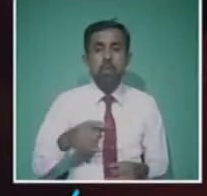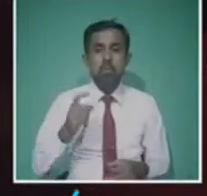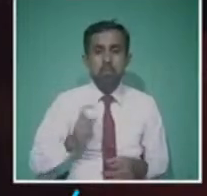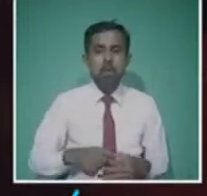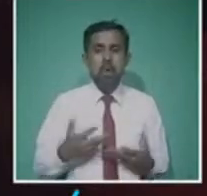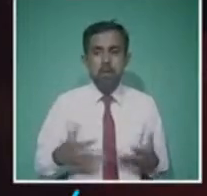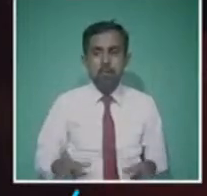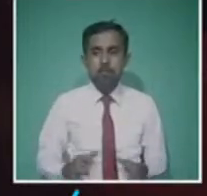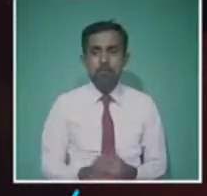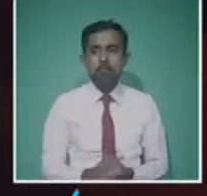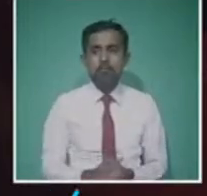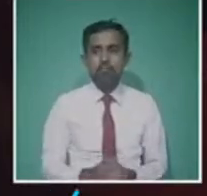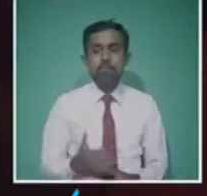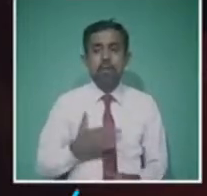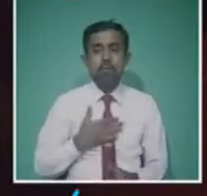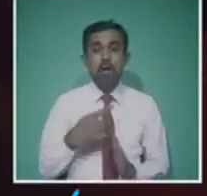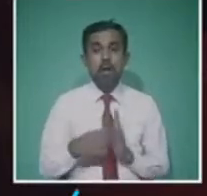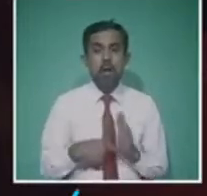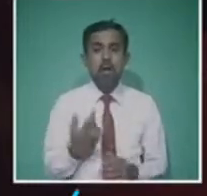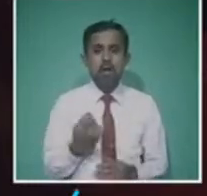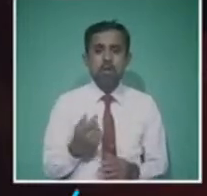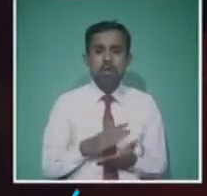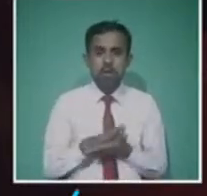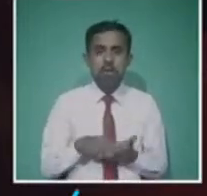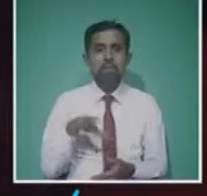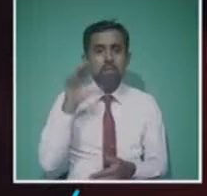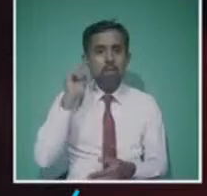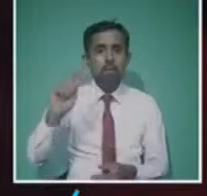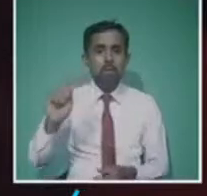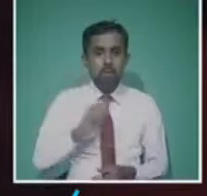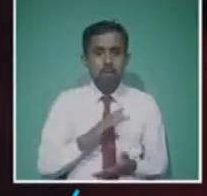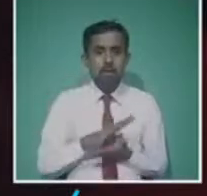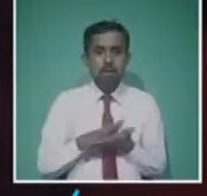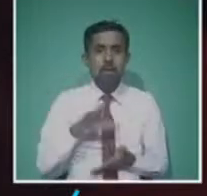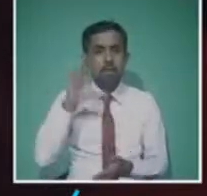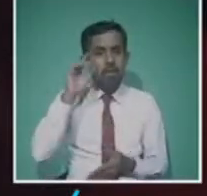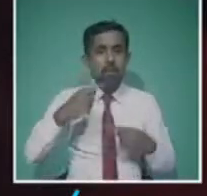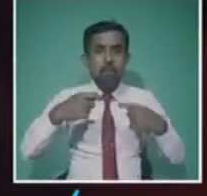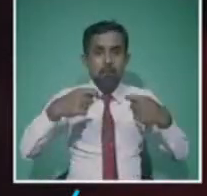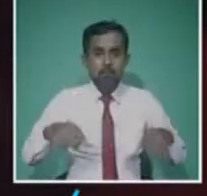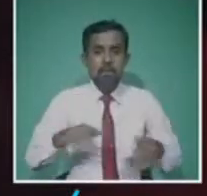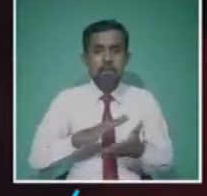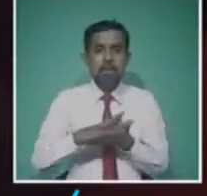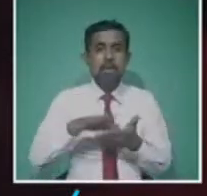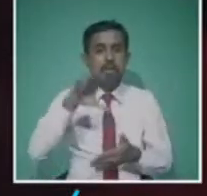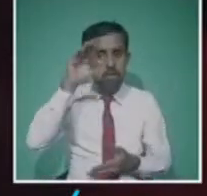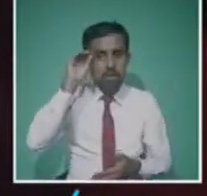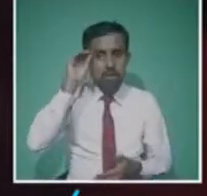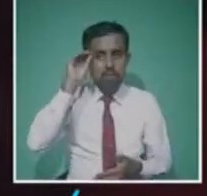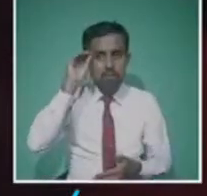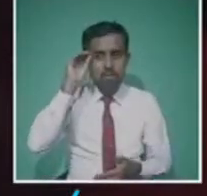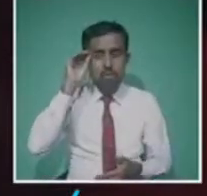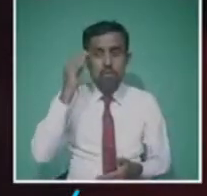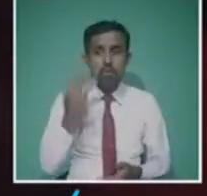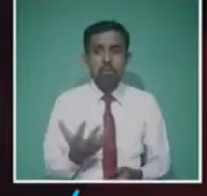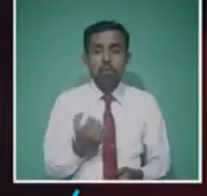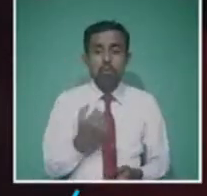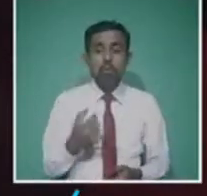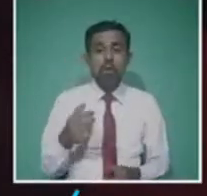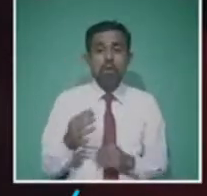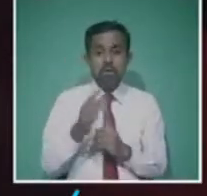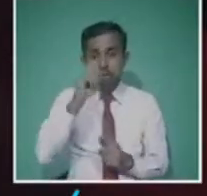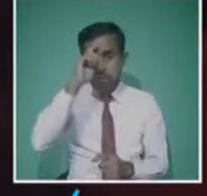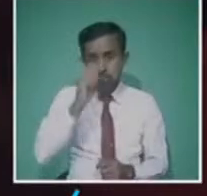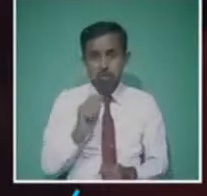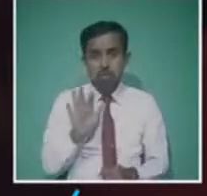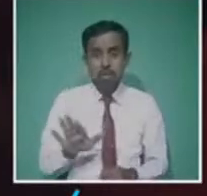තත්ත්වයටපත් වෙලා තියෙන්නේ. ඒ නිසා අපි අපේ ආර්ථිකය අපි තේරුම් ගන්න ඕන. අපේ ආදායම තේරුම් ගන්න ඕන. අපේ වියදම අපි තේරුම් ගන්න ඕන. ඒ නිසා මම විශ්වාස කරනවා